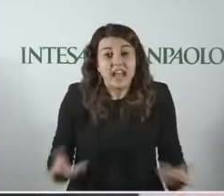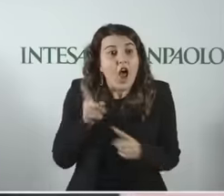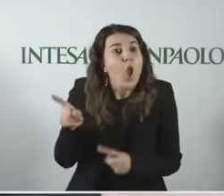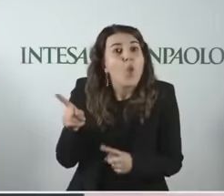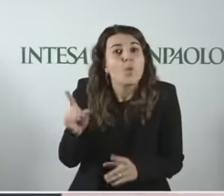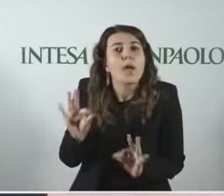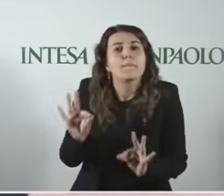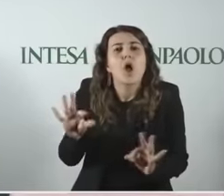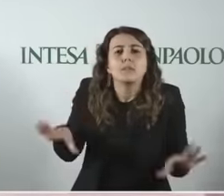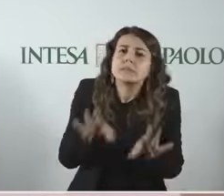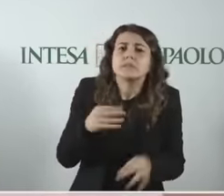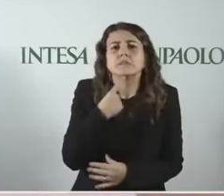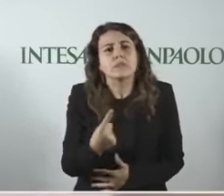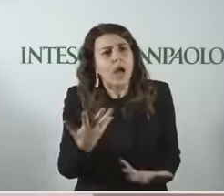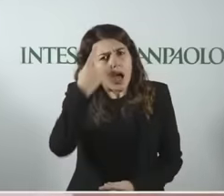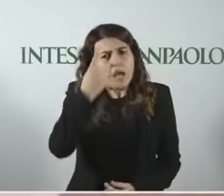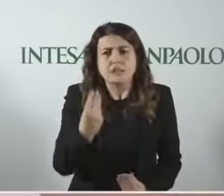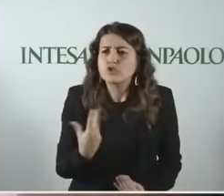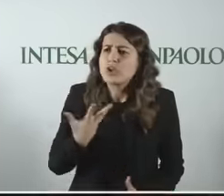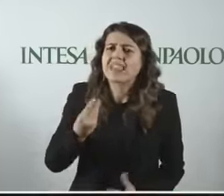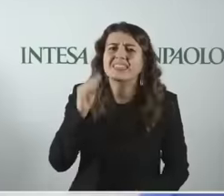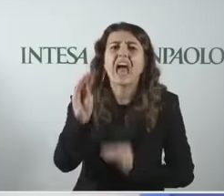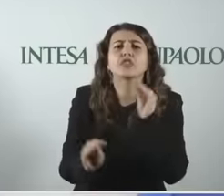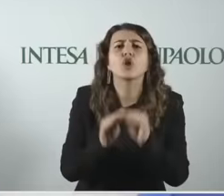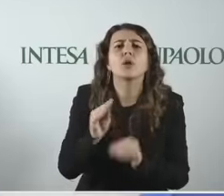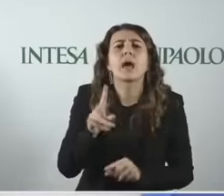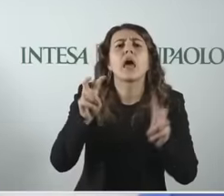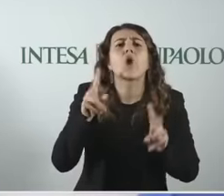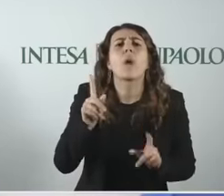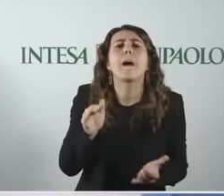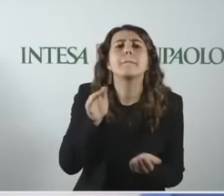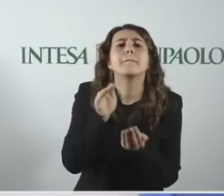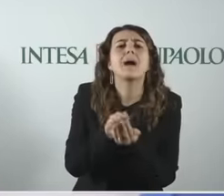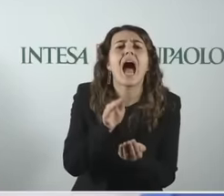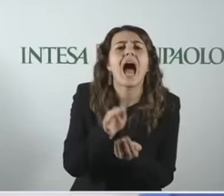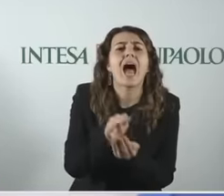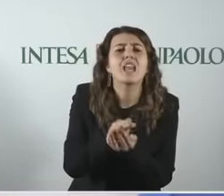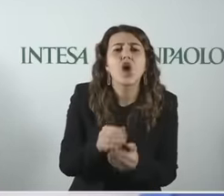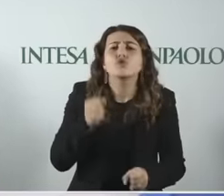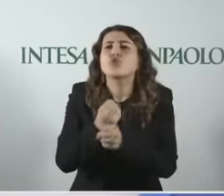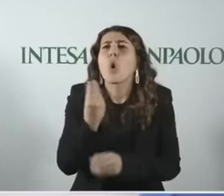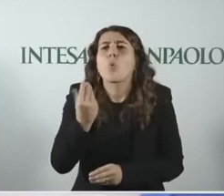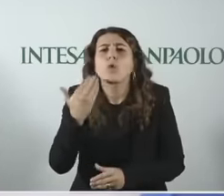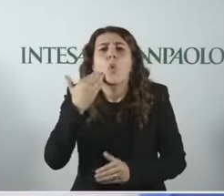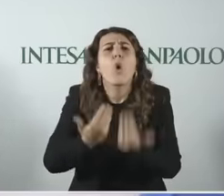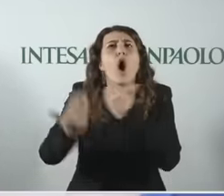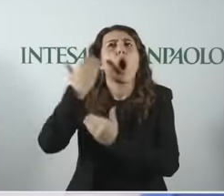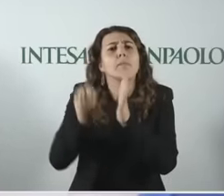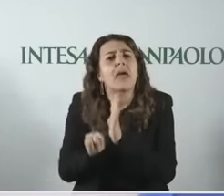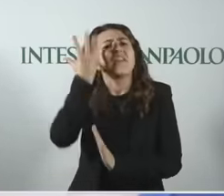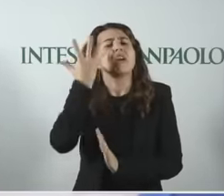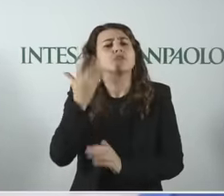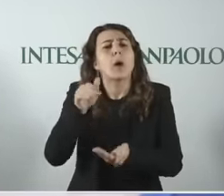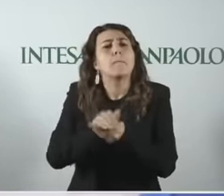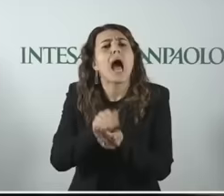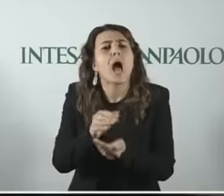a un certo punto ha detto Ma sai che ci sono molte domande sul tema del pane della storia del pane Quando l'uomo ha inventato il pane